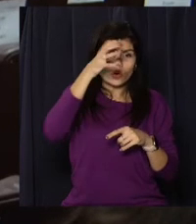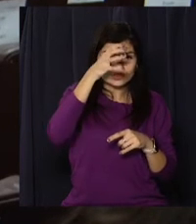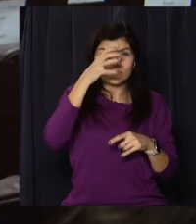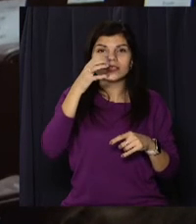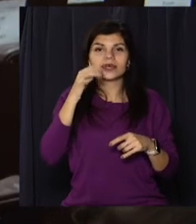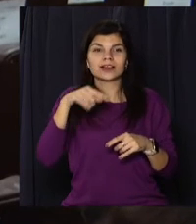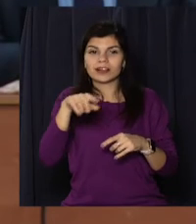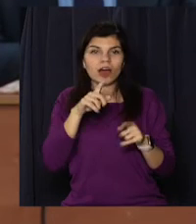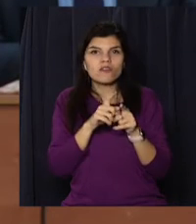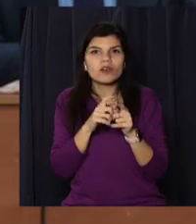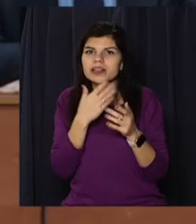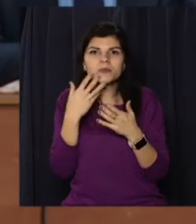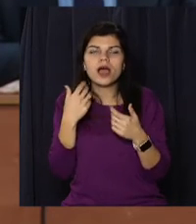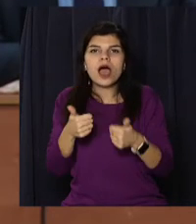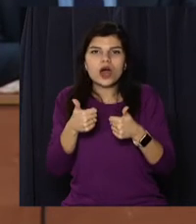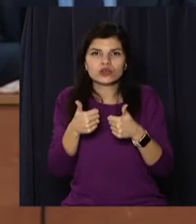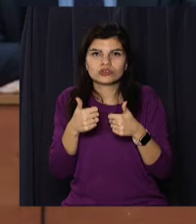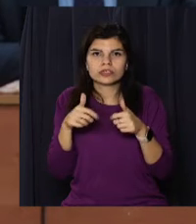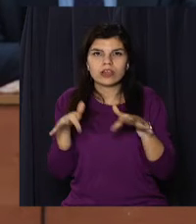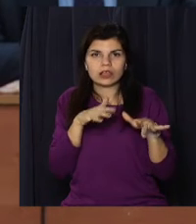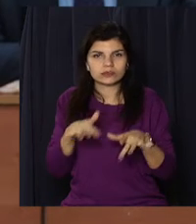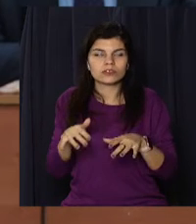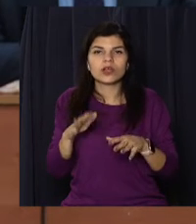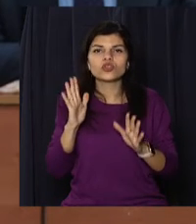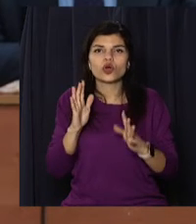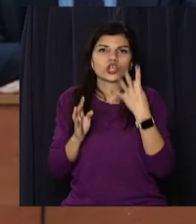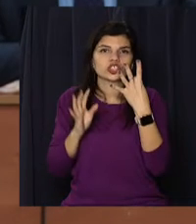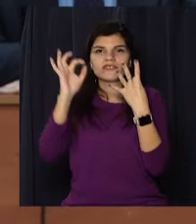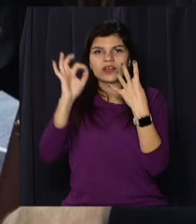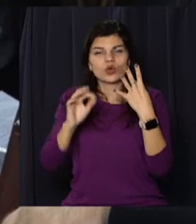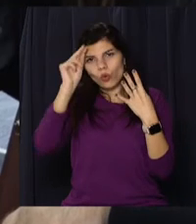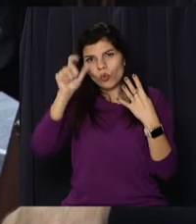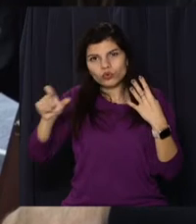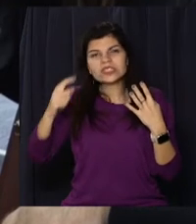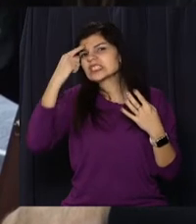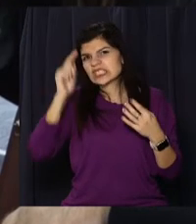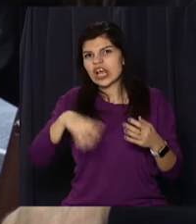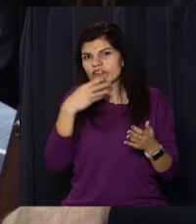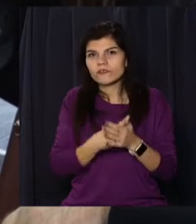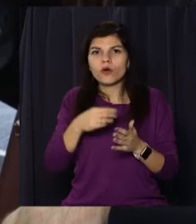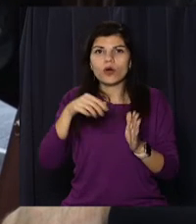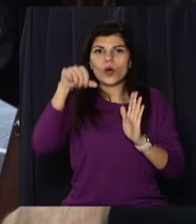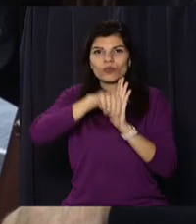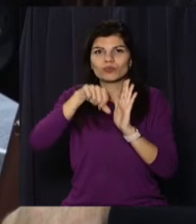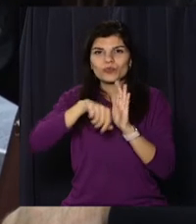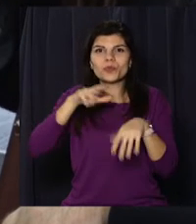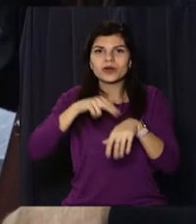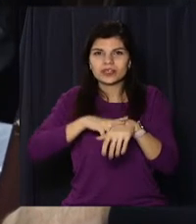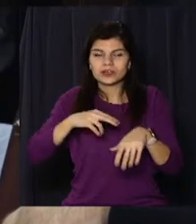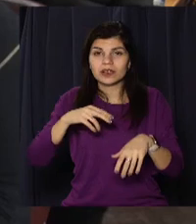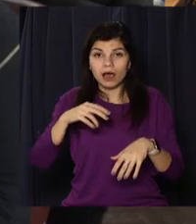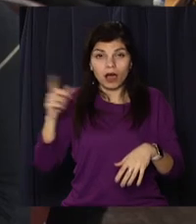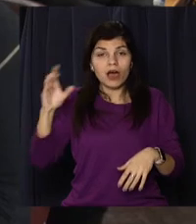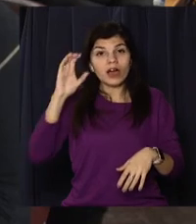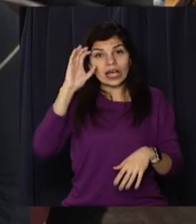в районі недосконала. Переконані в координаційній раді, лише 4% учнів знають свого дільничого. Проте у Криворізькій поліції